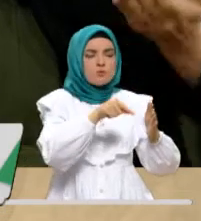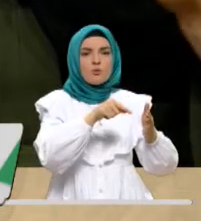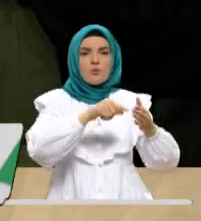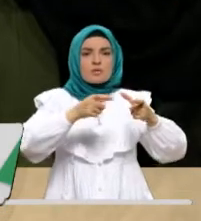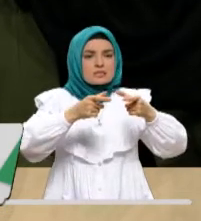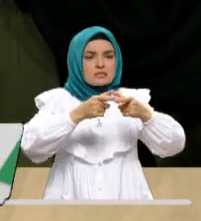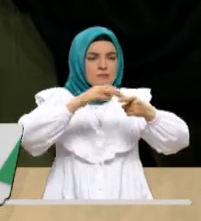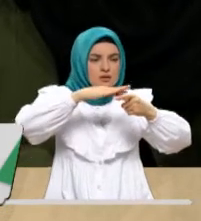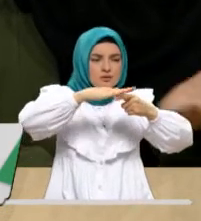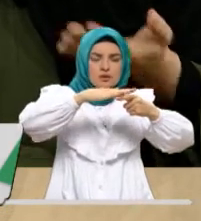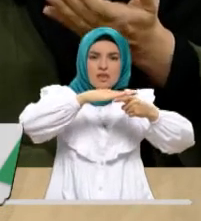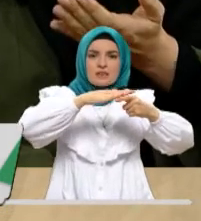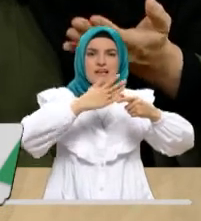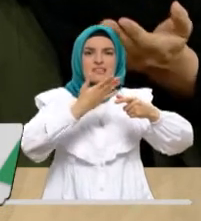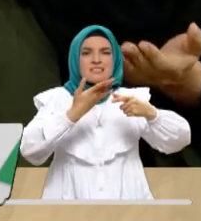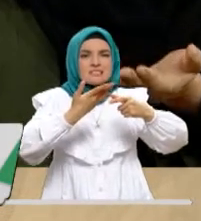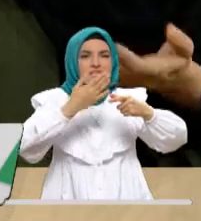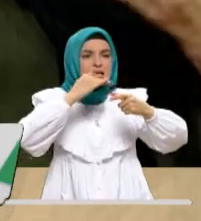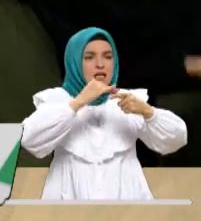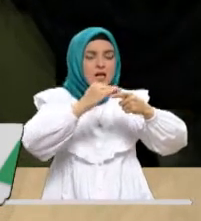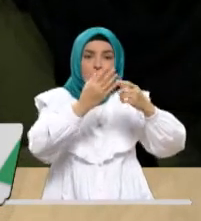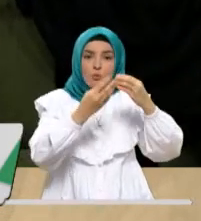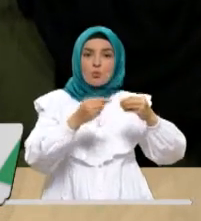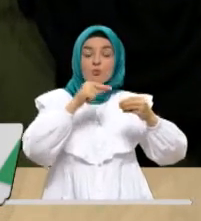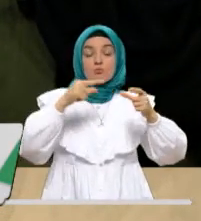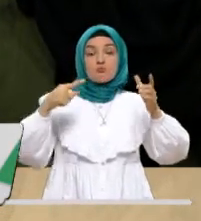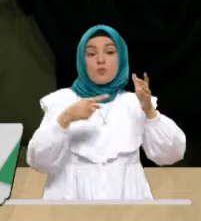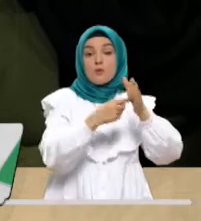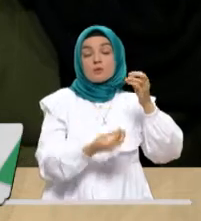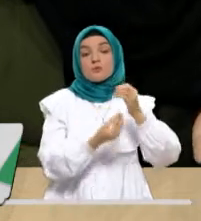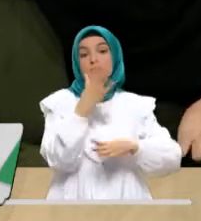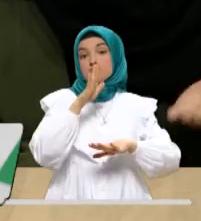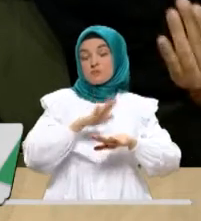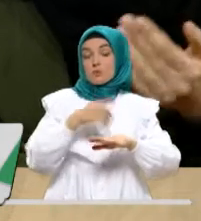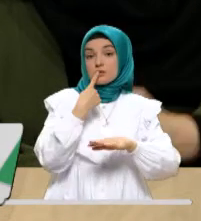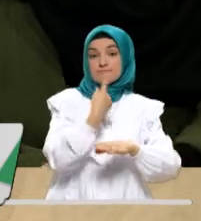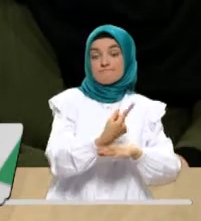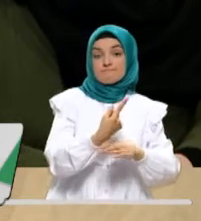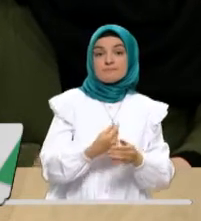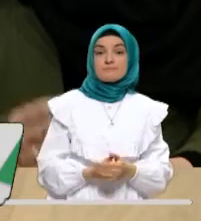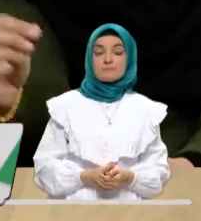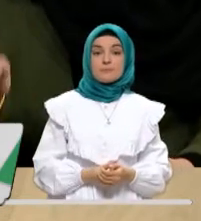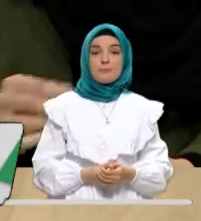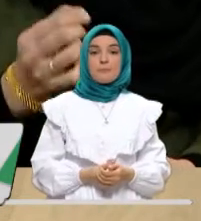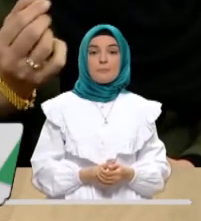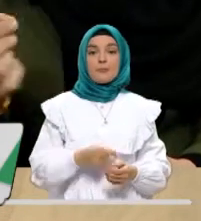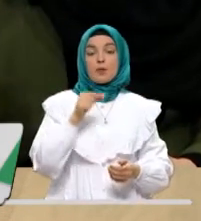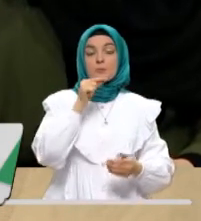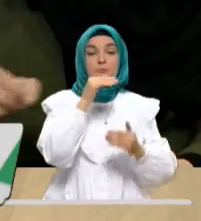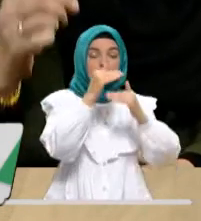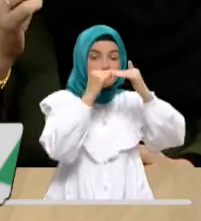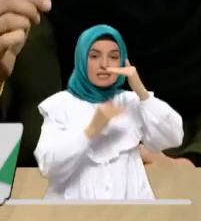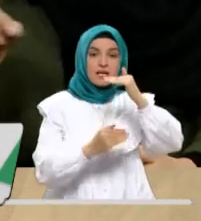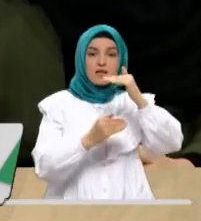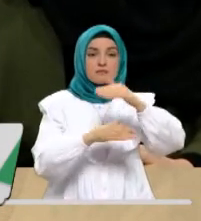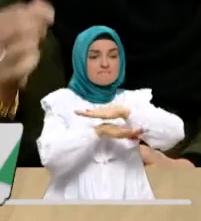tabağın yüzeyinde ne kadar tabaka bırakabilirim, bu amaçla üretim yapıyoruz. Ve en alt tabakada da